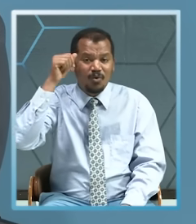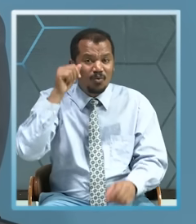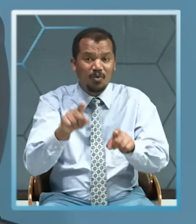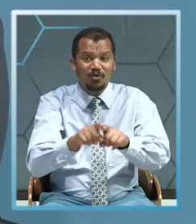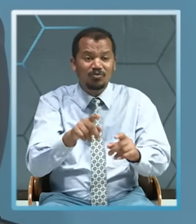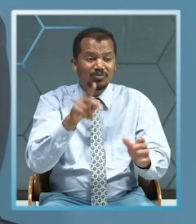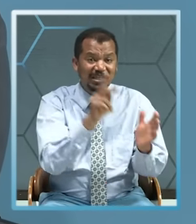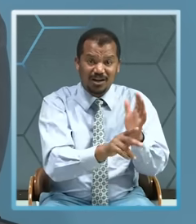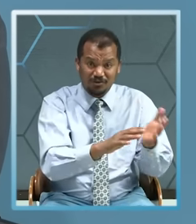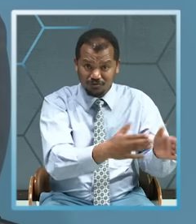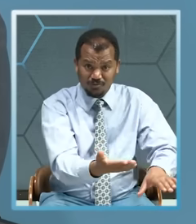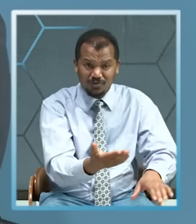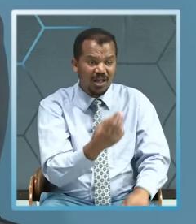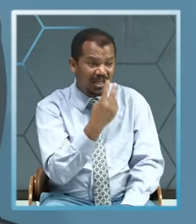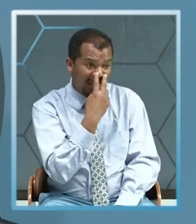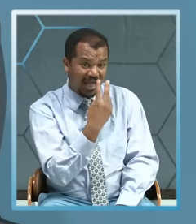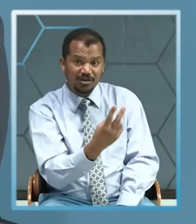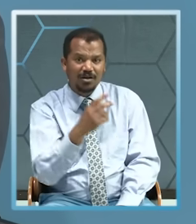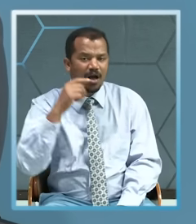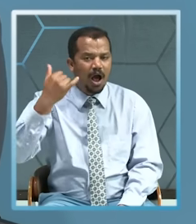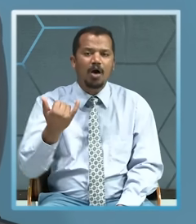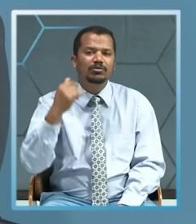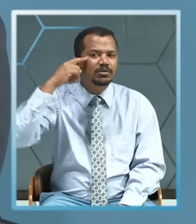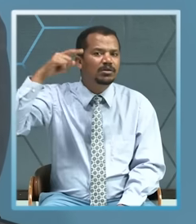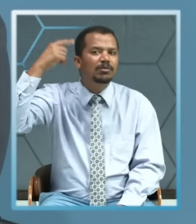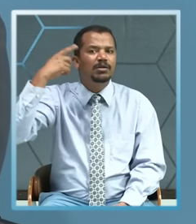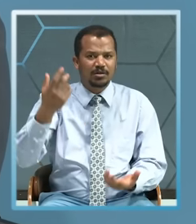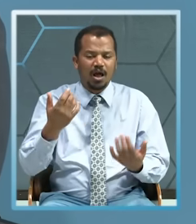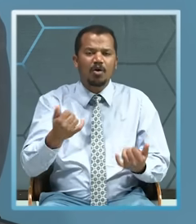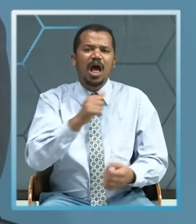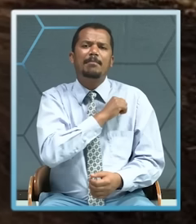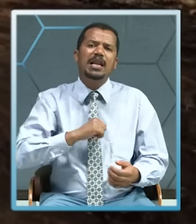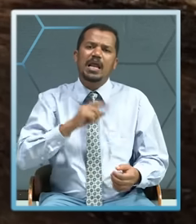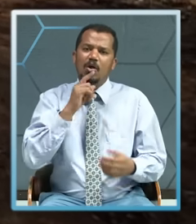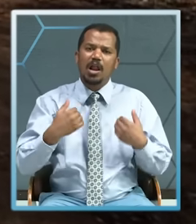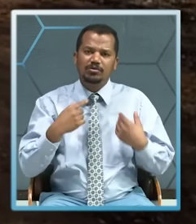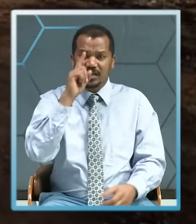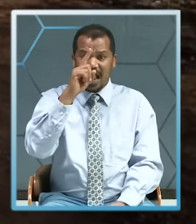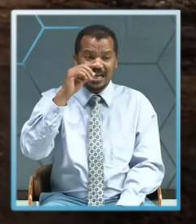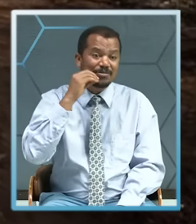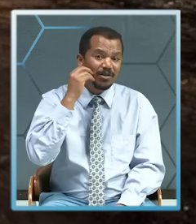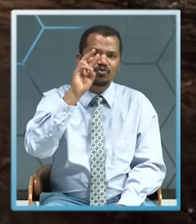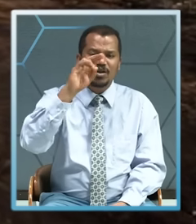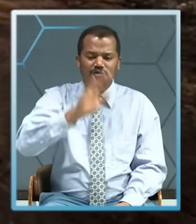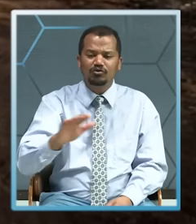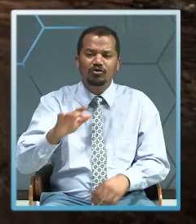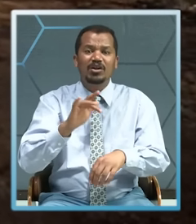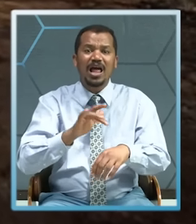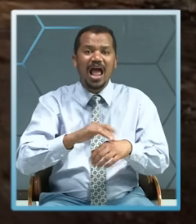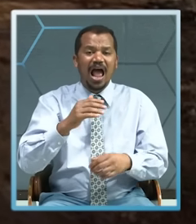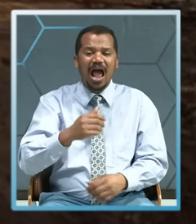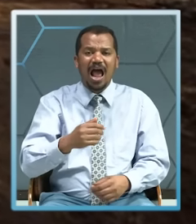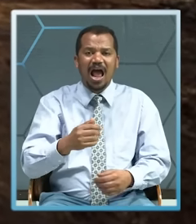አባቷም ወንድሟም ሲሞቱ ያየችው አበደቻው አማኑኤል ያለችው። ከአንድ ቤት ሁለት ልጆቻቸው